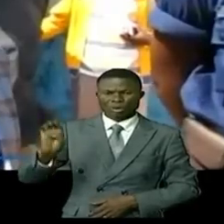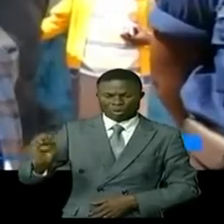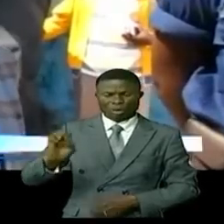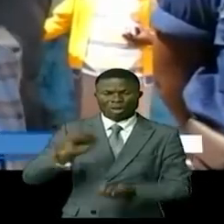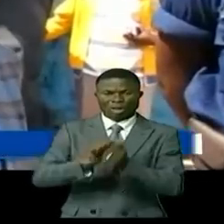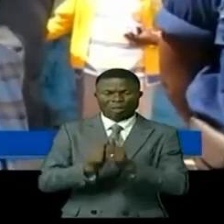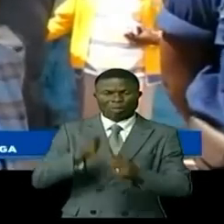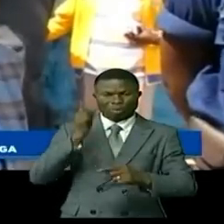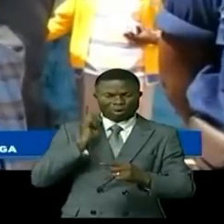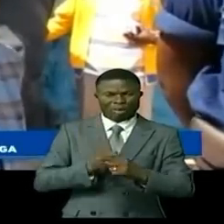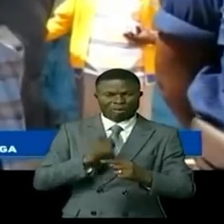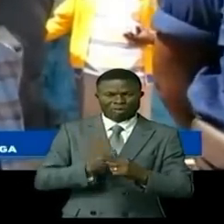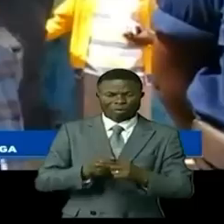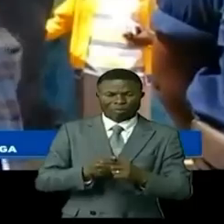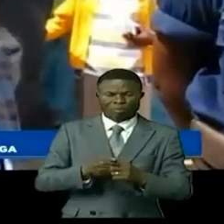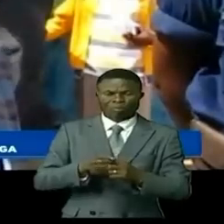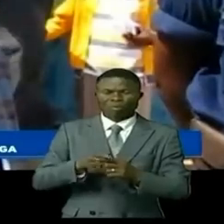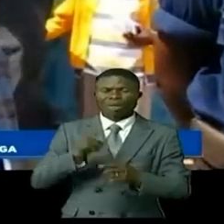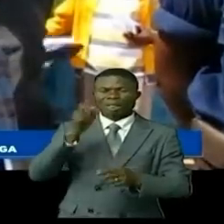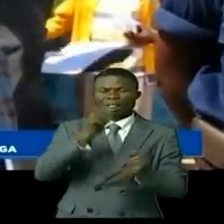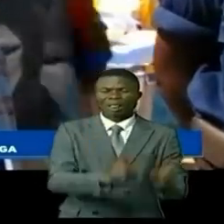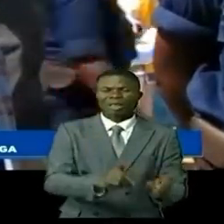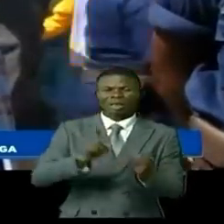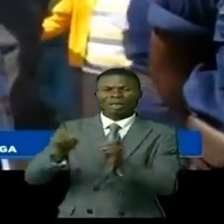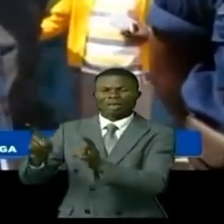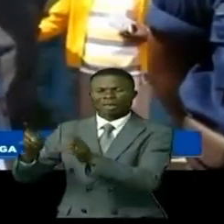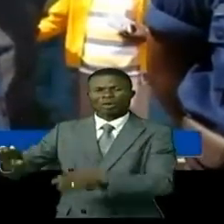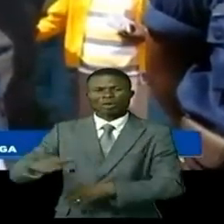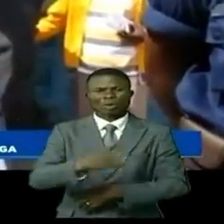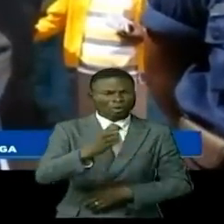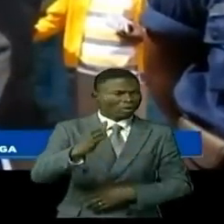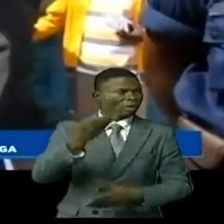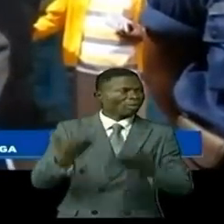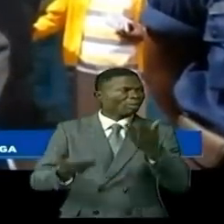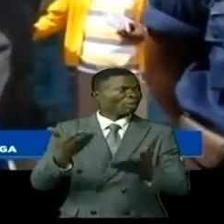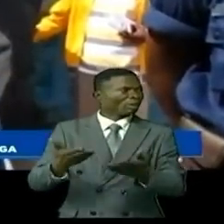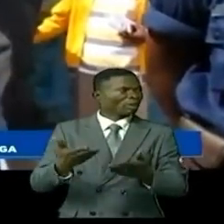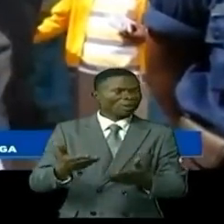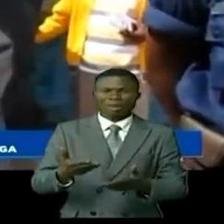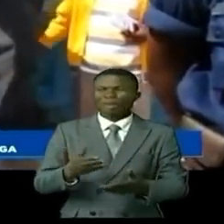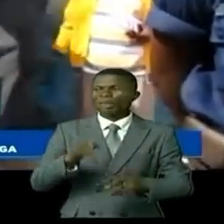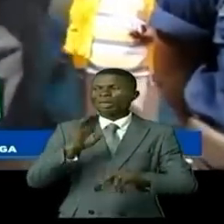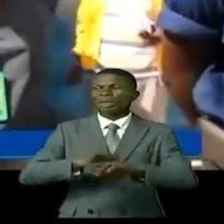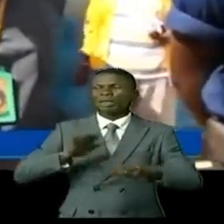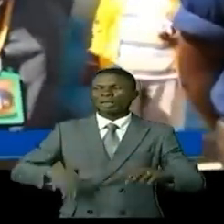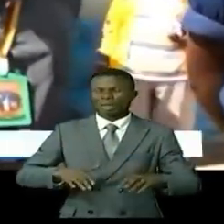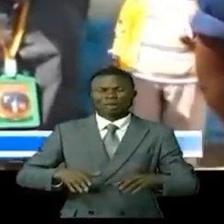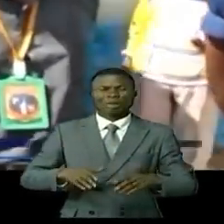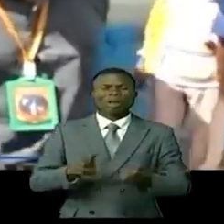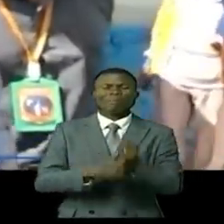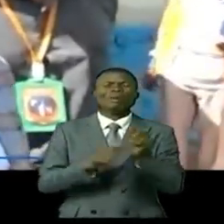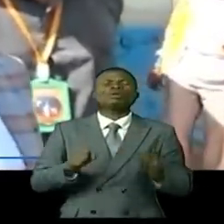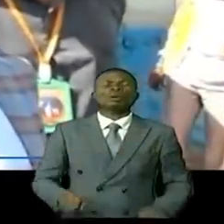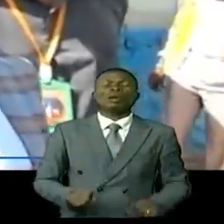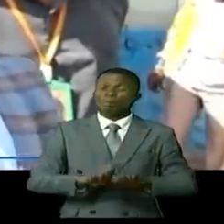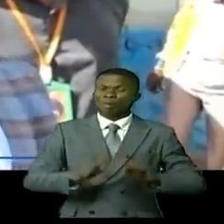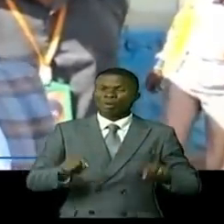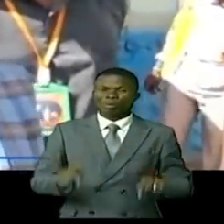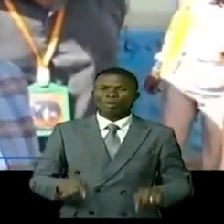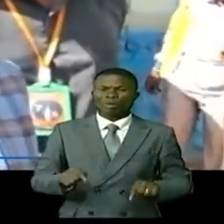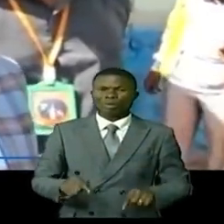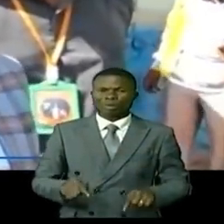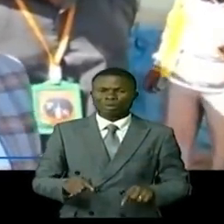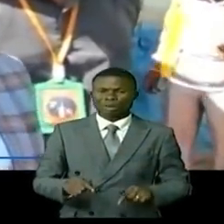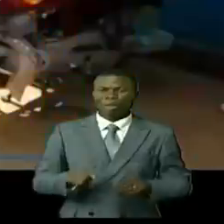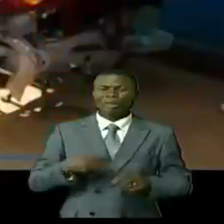le déplacement est compliqué. On arrive, parfois c'est trop tard, les gens sont morts. Mais maintenant, nous avons